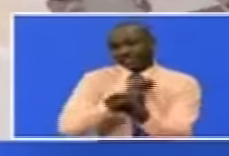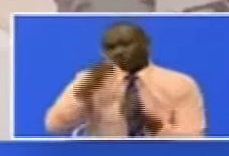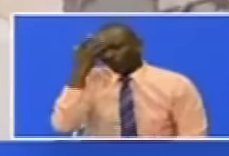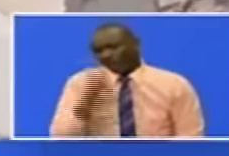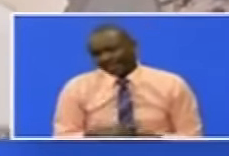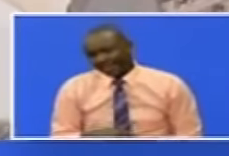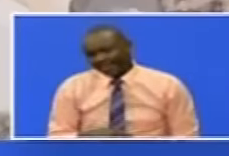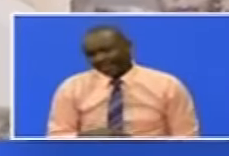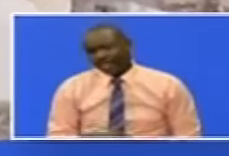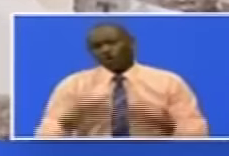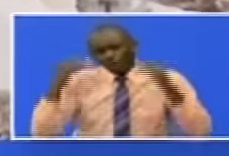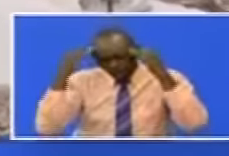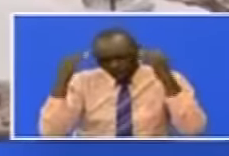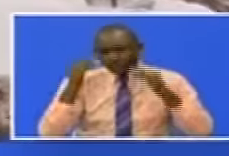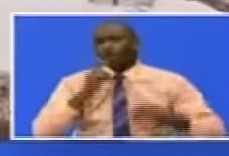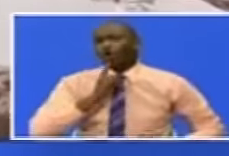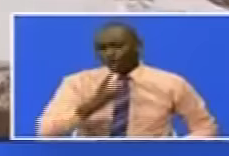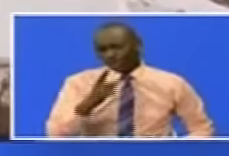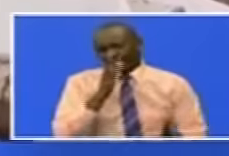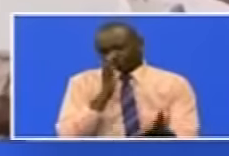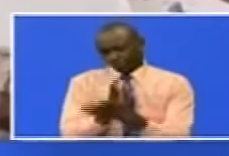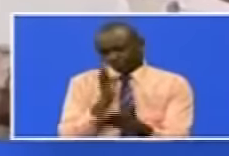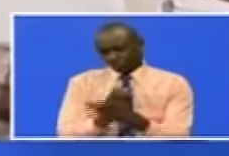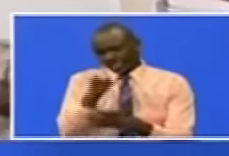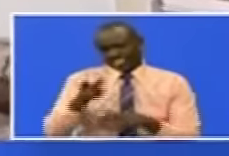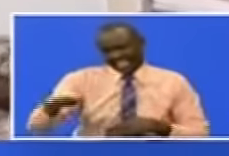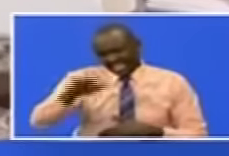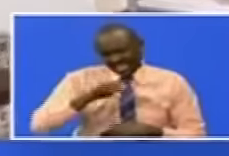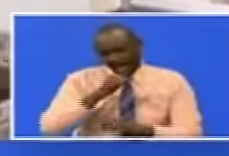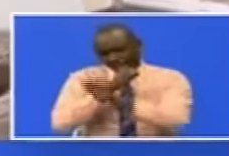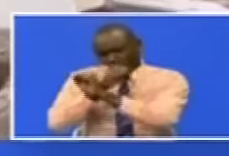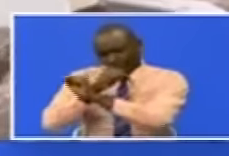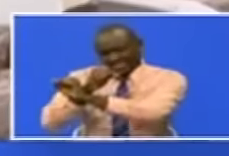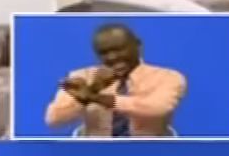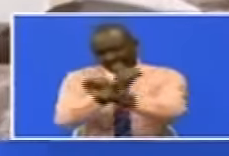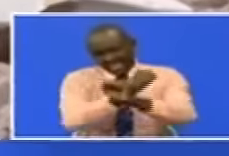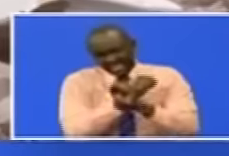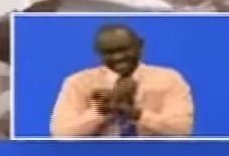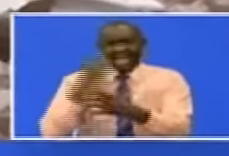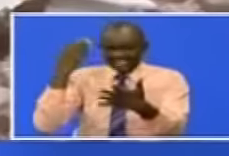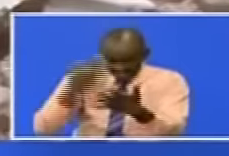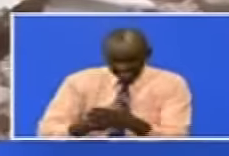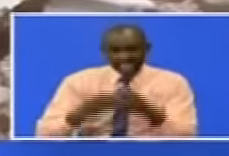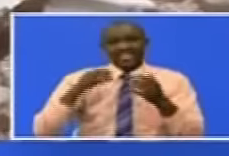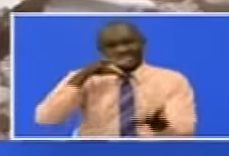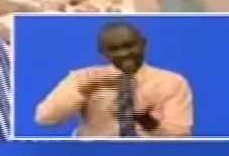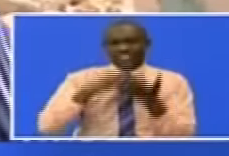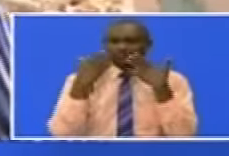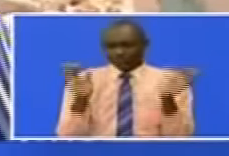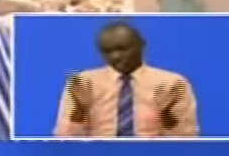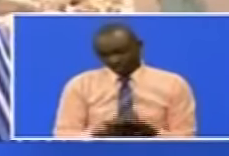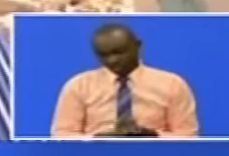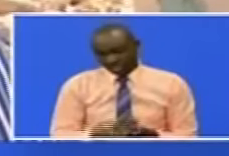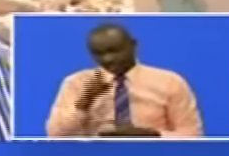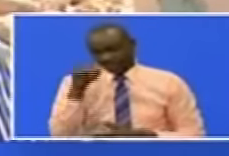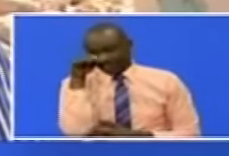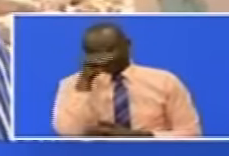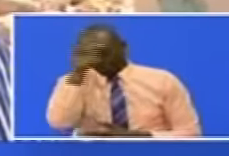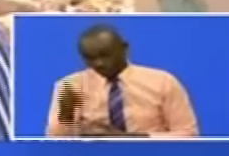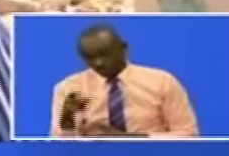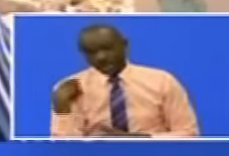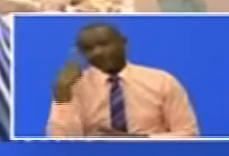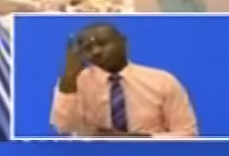ilhali mahakama ilitoa agizo kwamba sehemu hii iweze kulindwa hadi kesi yenyewe ikamilike. Wanauliza swali la